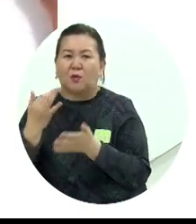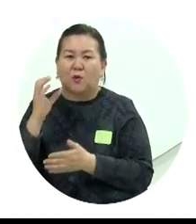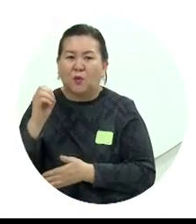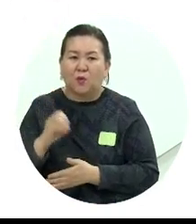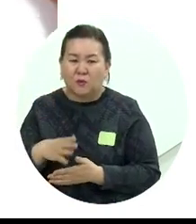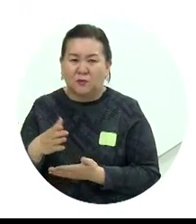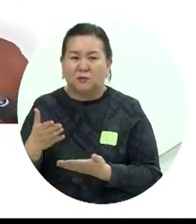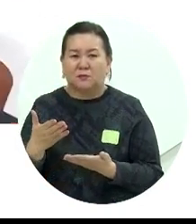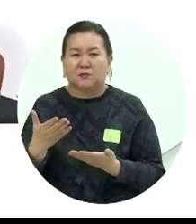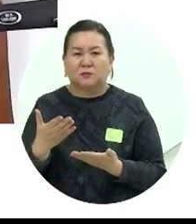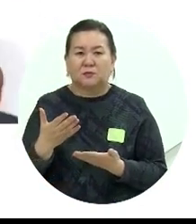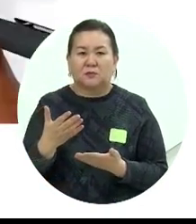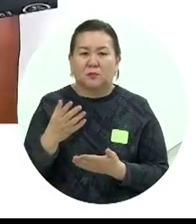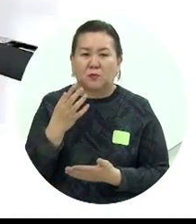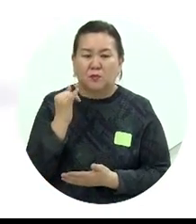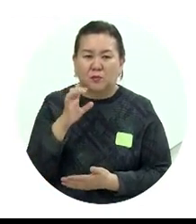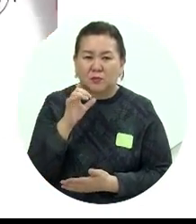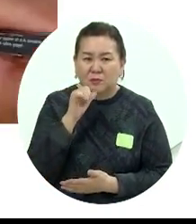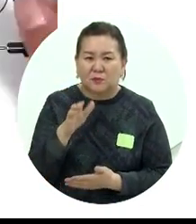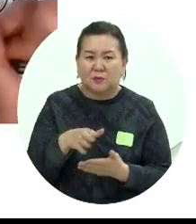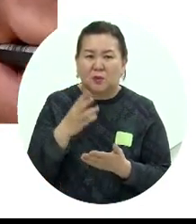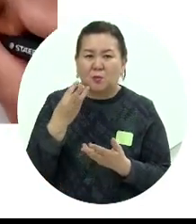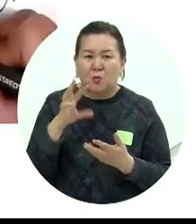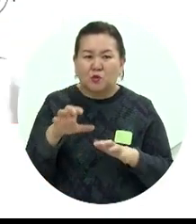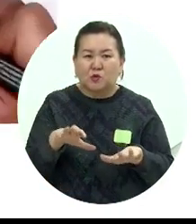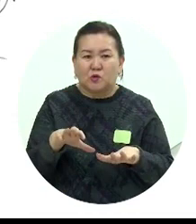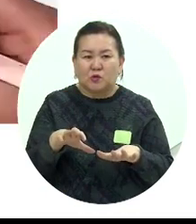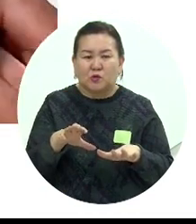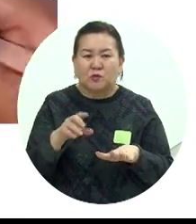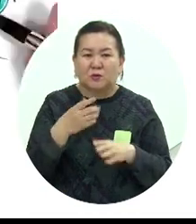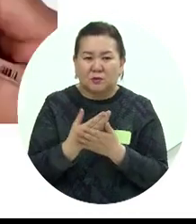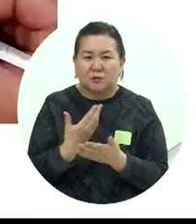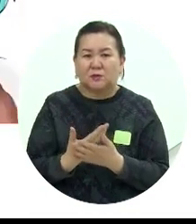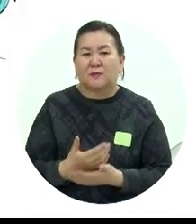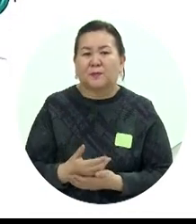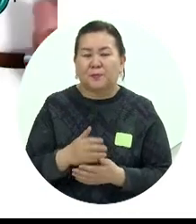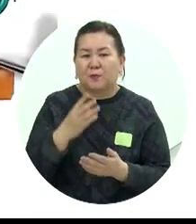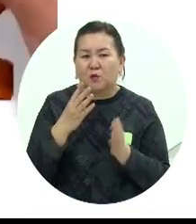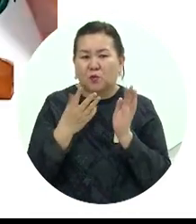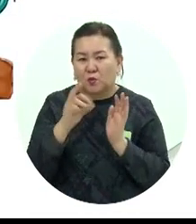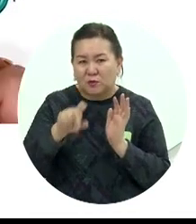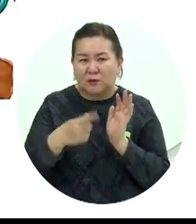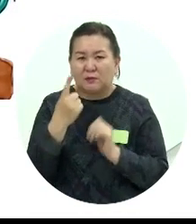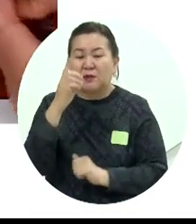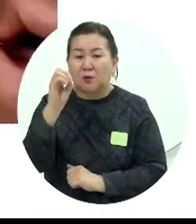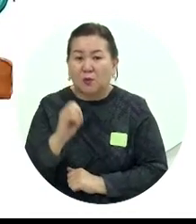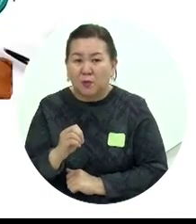бол мөс, за мөслөг хэлбэрээр оршиж байгаа ус. За 30.1%